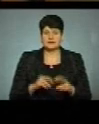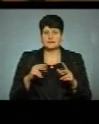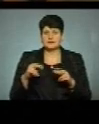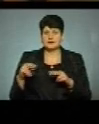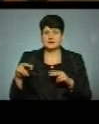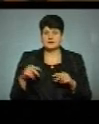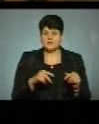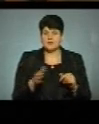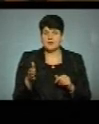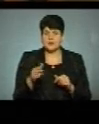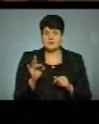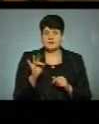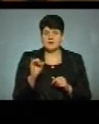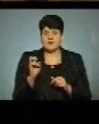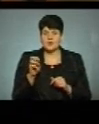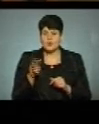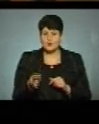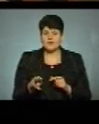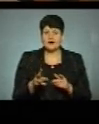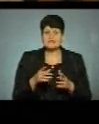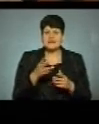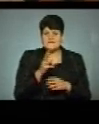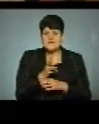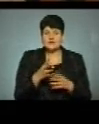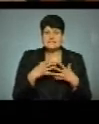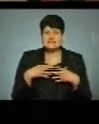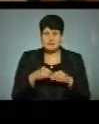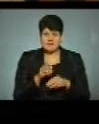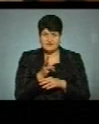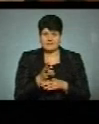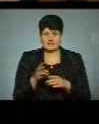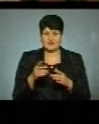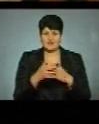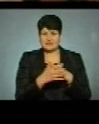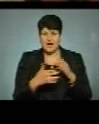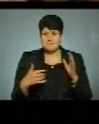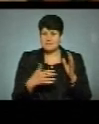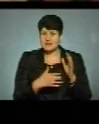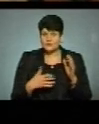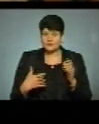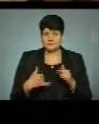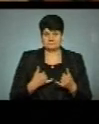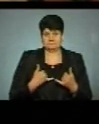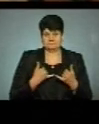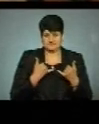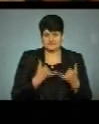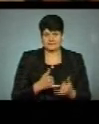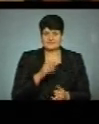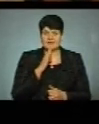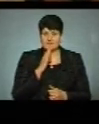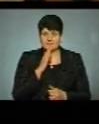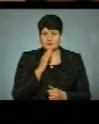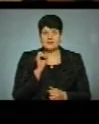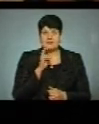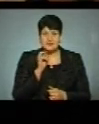Танцювала риба. А це відео із сімейного архіву Капіносів. Олександр грає на бандурі племінниці. Музичної освіти він не